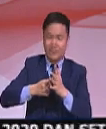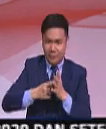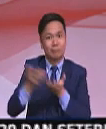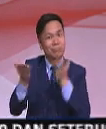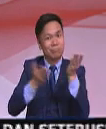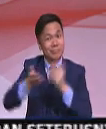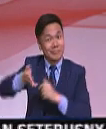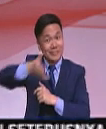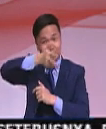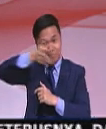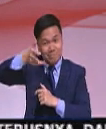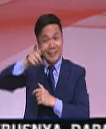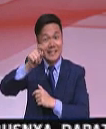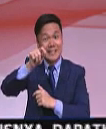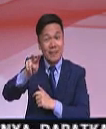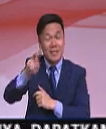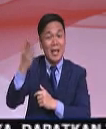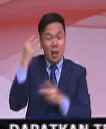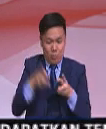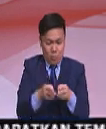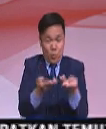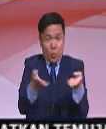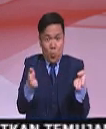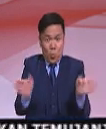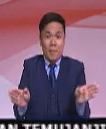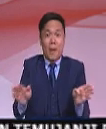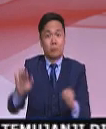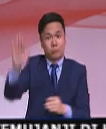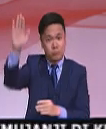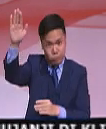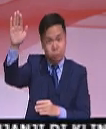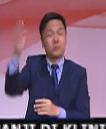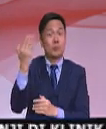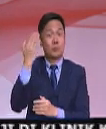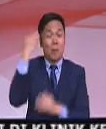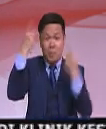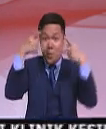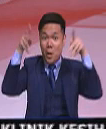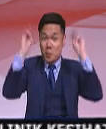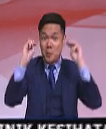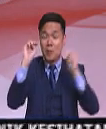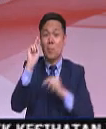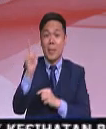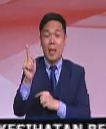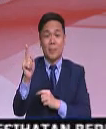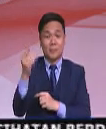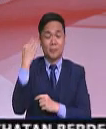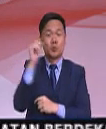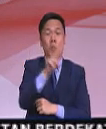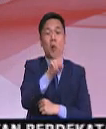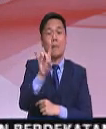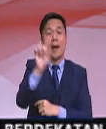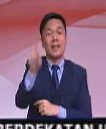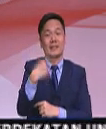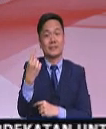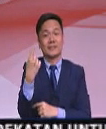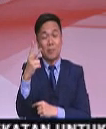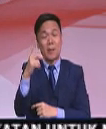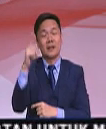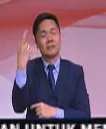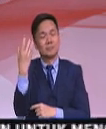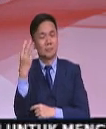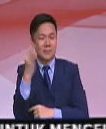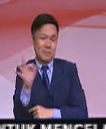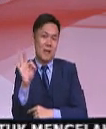negara yang dilancarkan Perdana Menteri pertama Tunku Abdul Rahman Putra Al-Haj pada 28 Disember